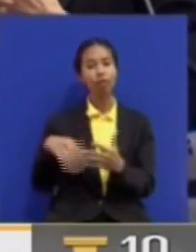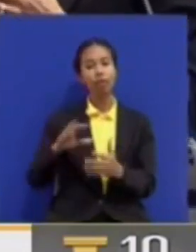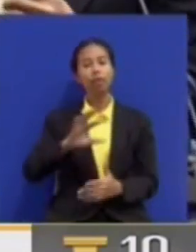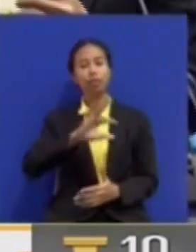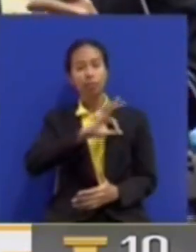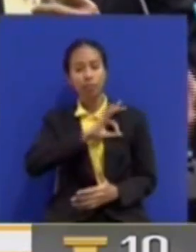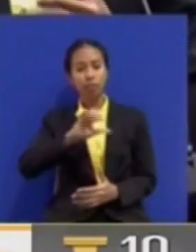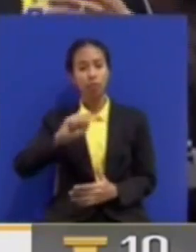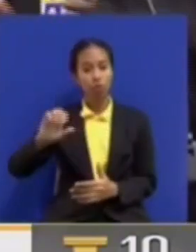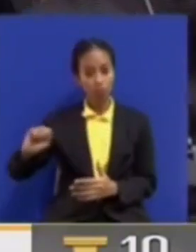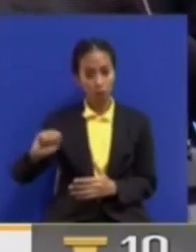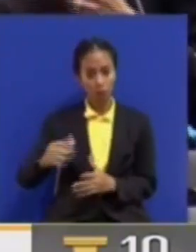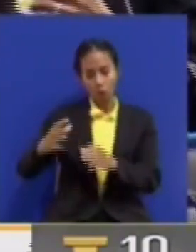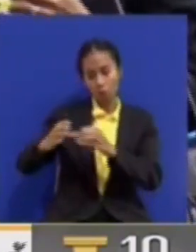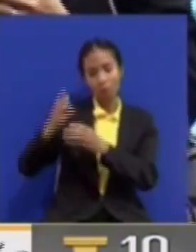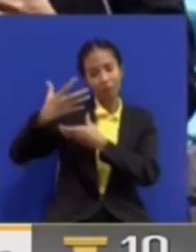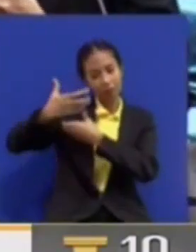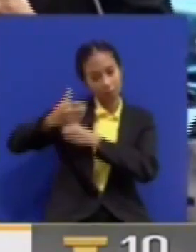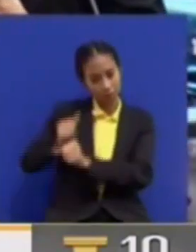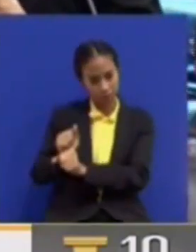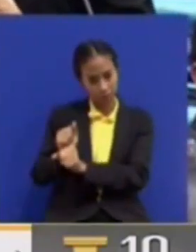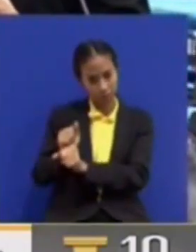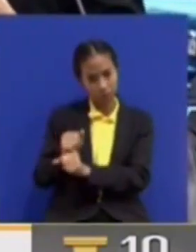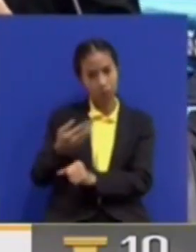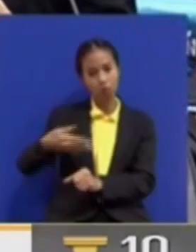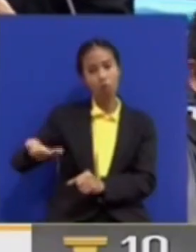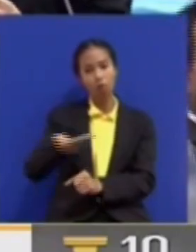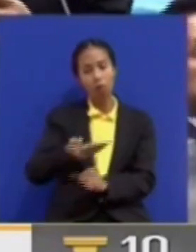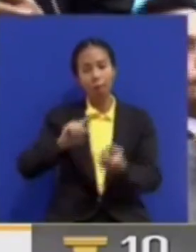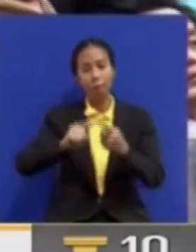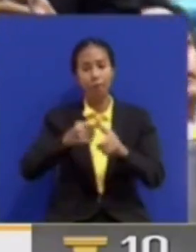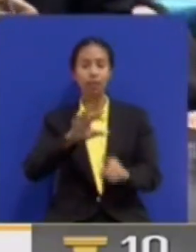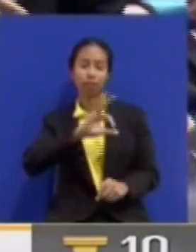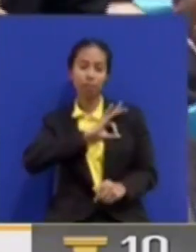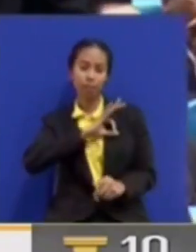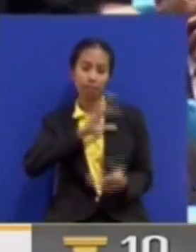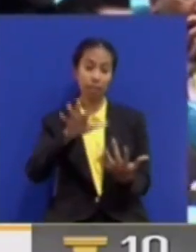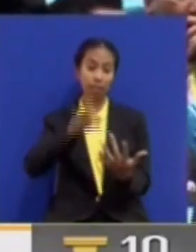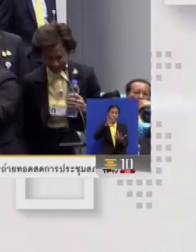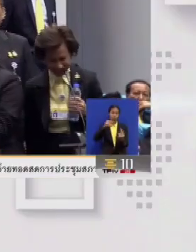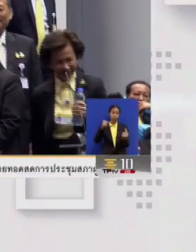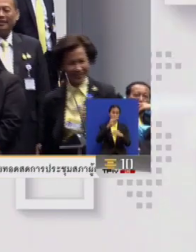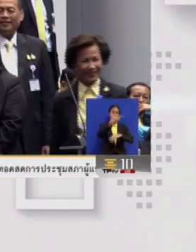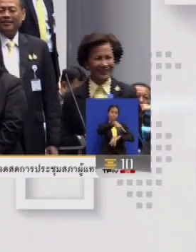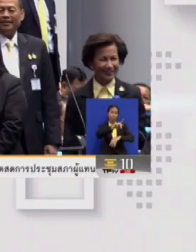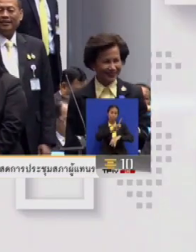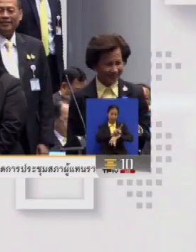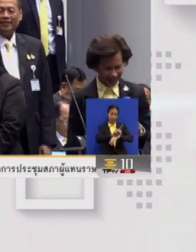ต่อรองที่เข้มข้นกว่าเดิมนะเป็นการกลุ่มกล่องดวงใจของ